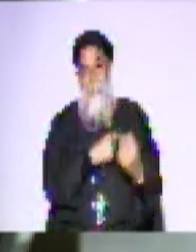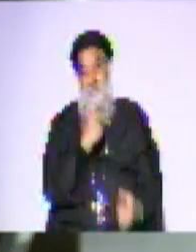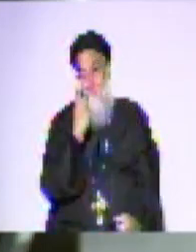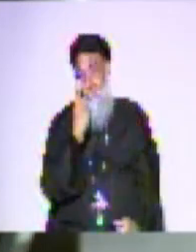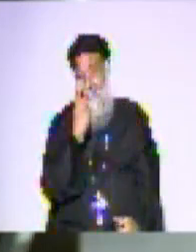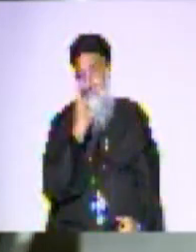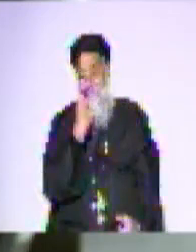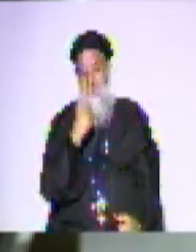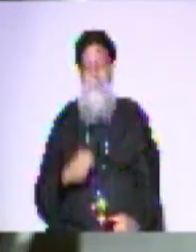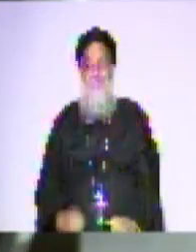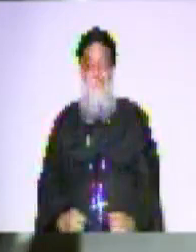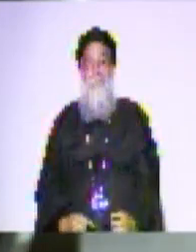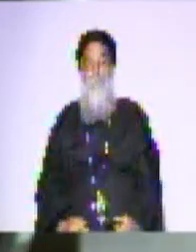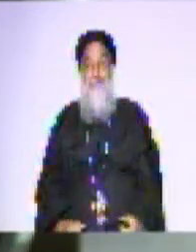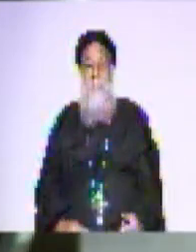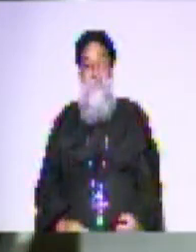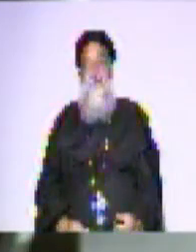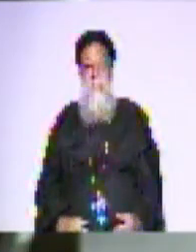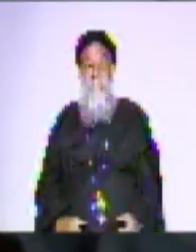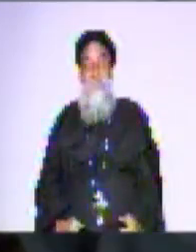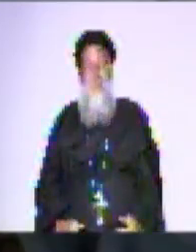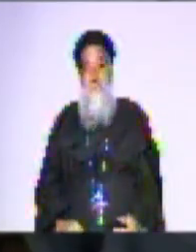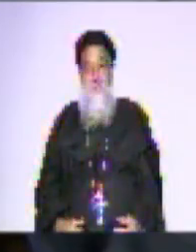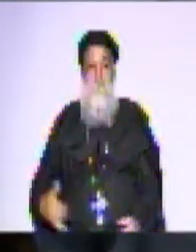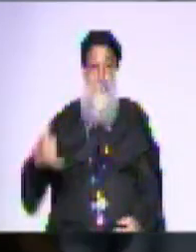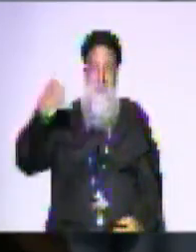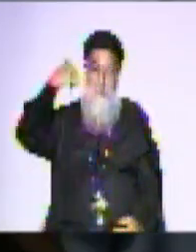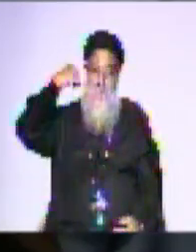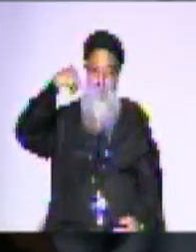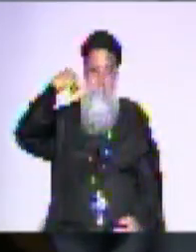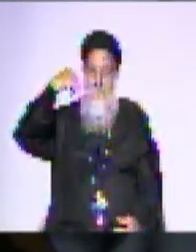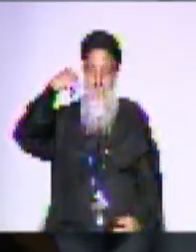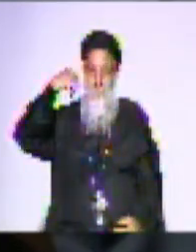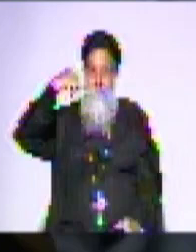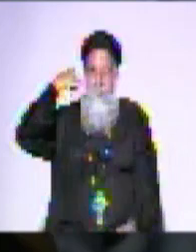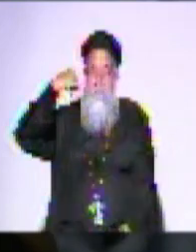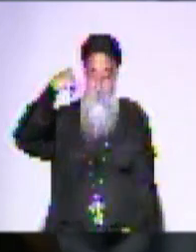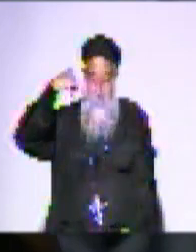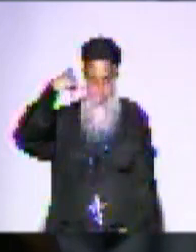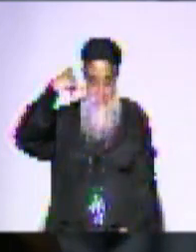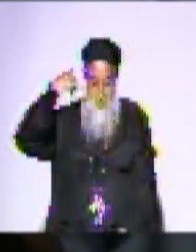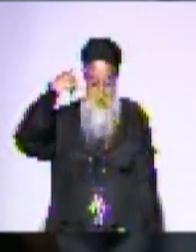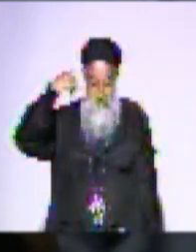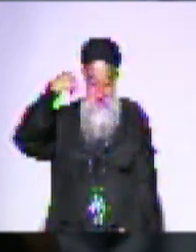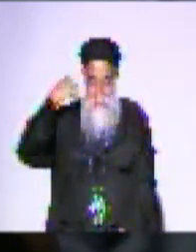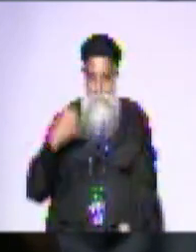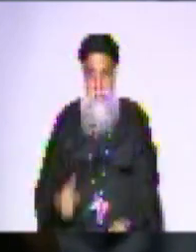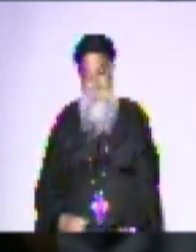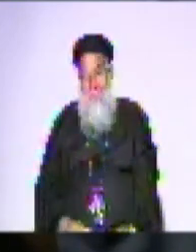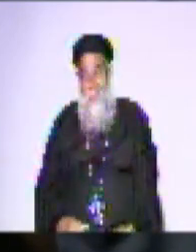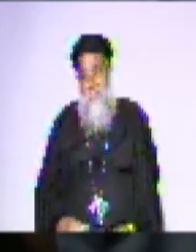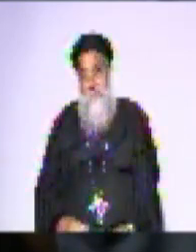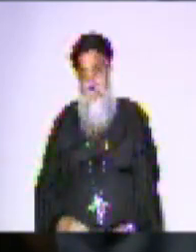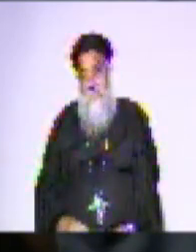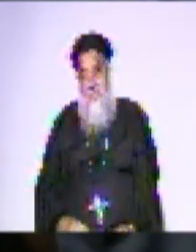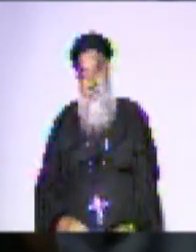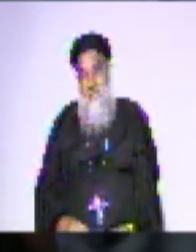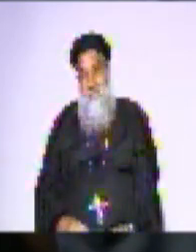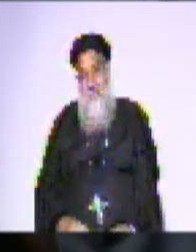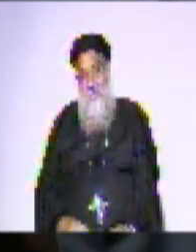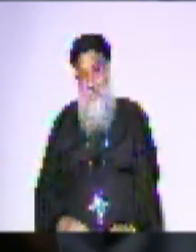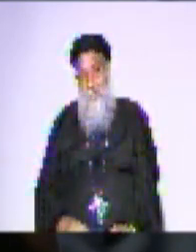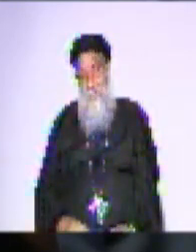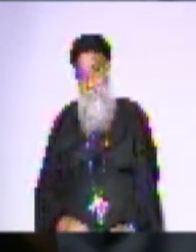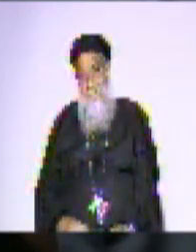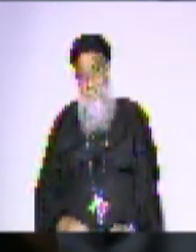جوهر اللاهوت يعني. معنا سيدنا أستاذ عادل. ألو. ألو، أهلا بيك، تفضل. ماشي